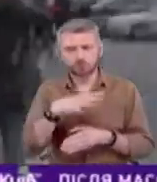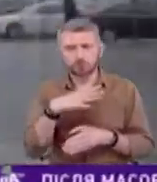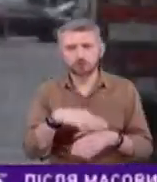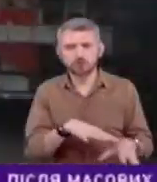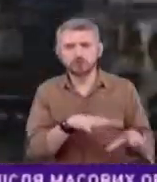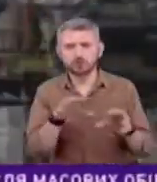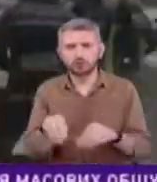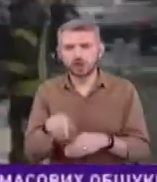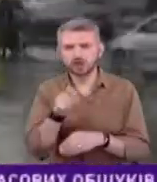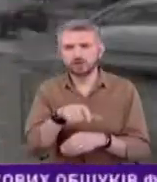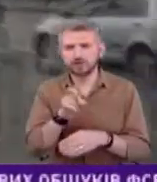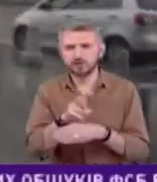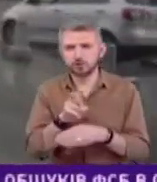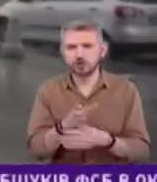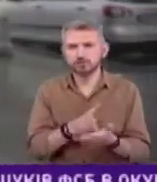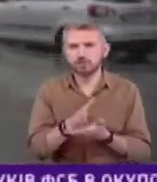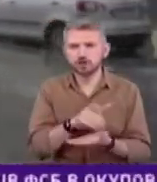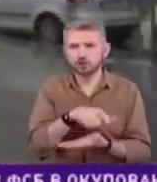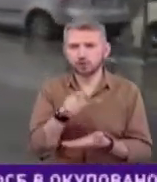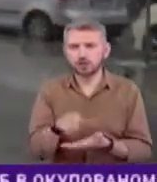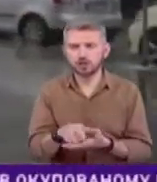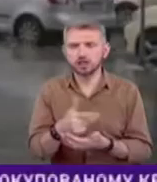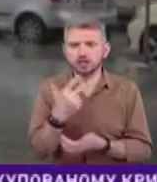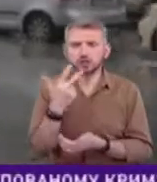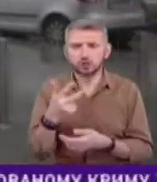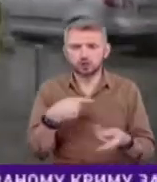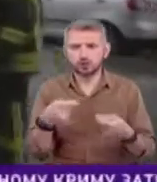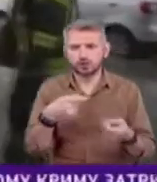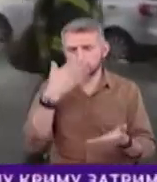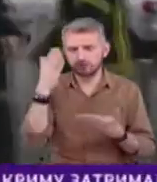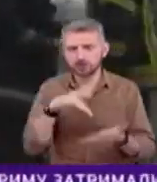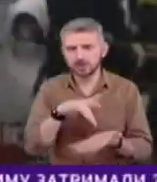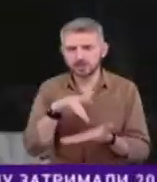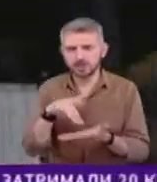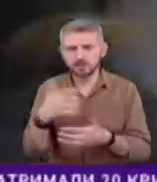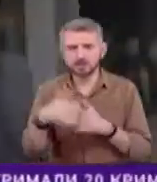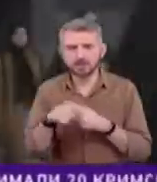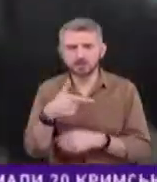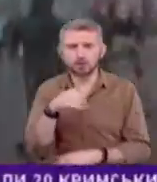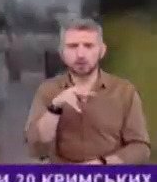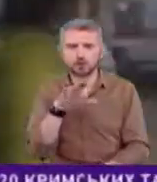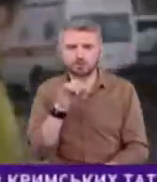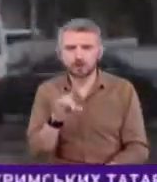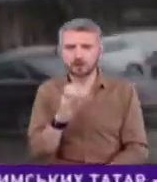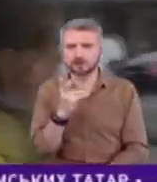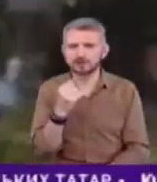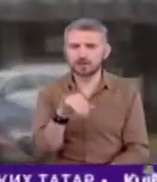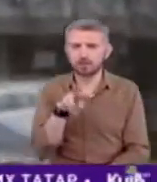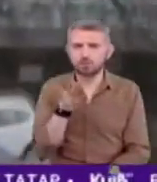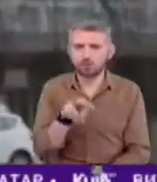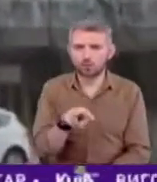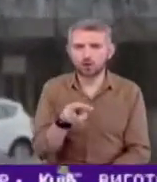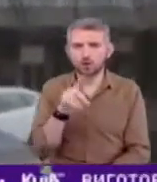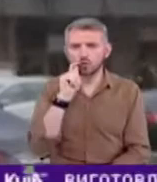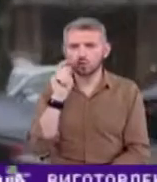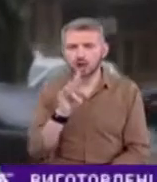евакуювати відвідувачів та персонал на з 3 торговельно-розважальних центрів. Серед них «Гулівер», «Скаймол», «Україна»